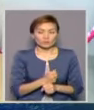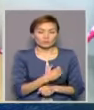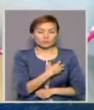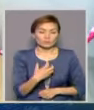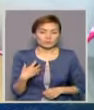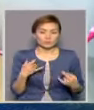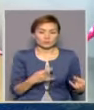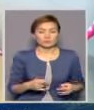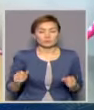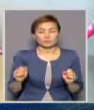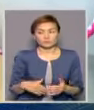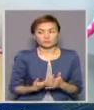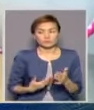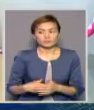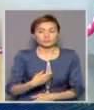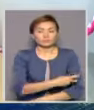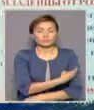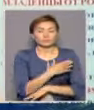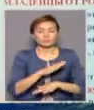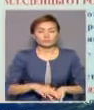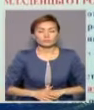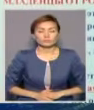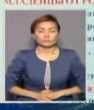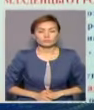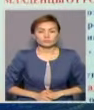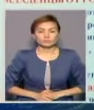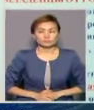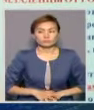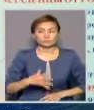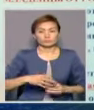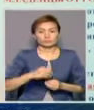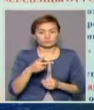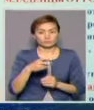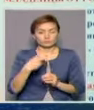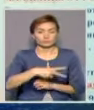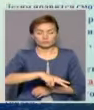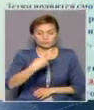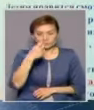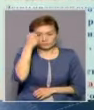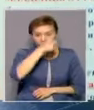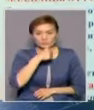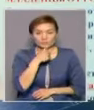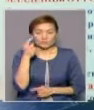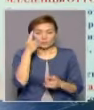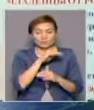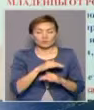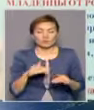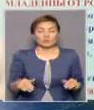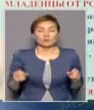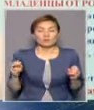пациентов которые проводятся поликлиники всем известно что данный это в 1000 до второй год был объявлен годом ребенка